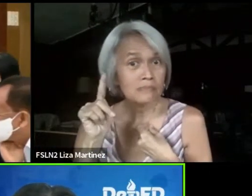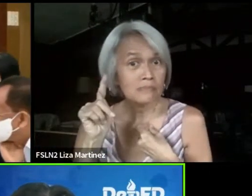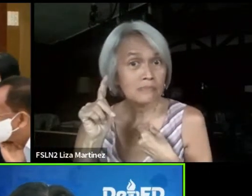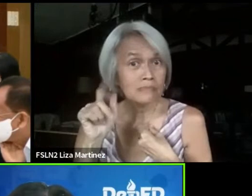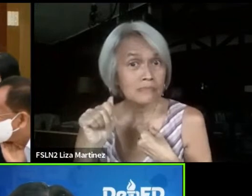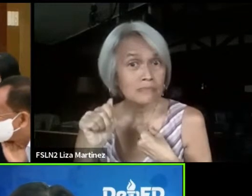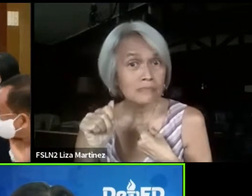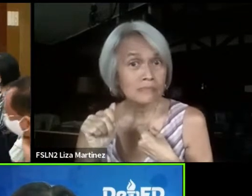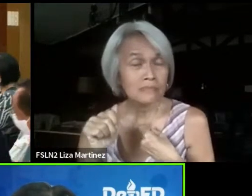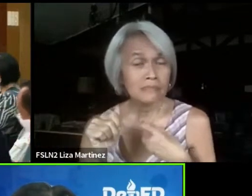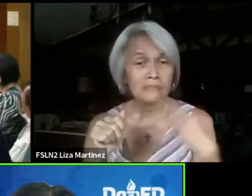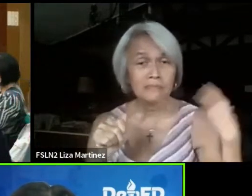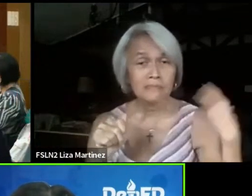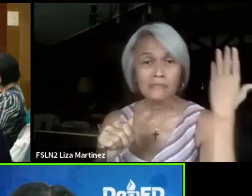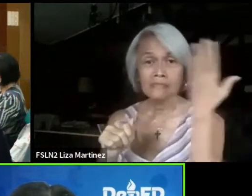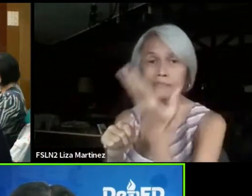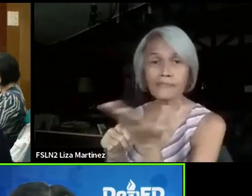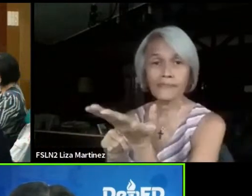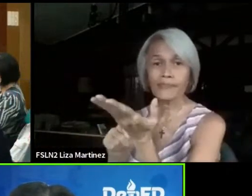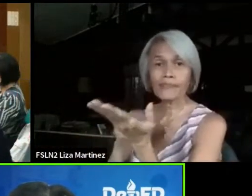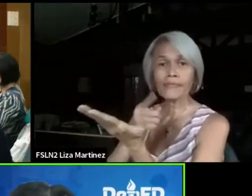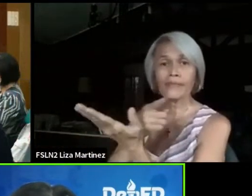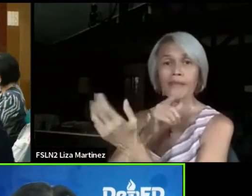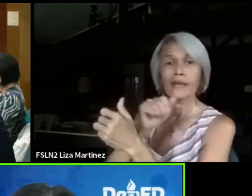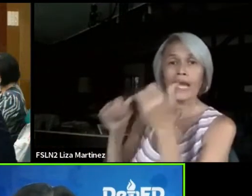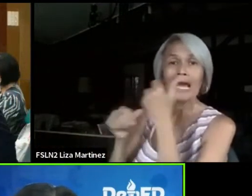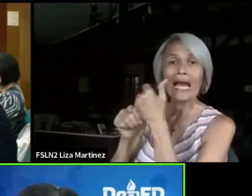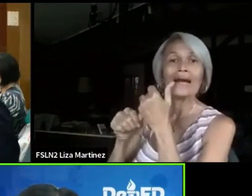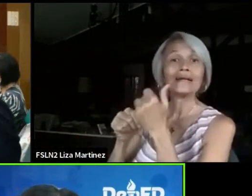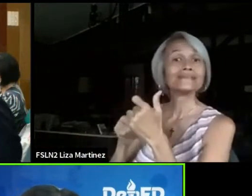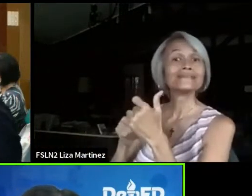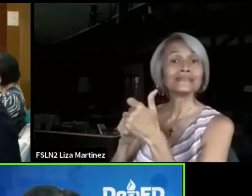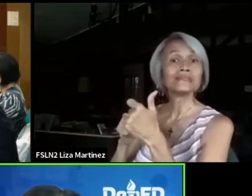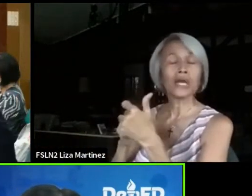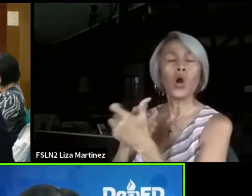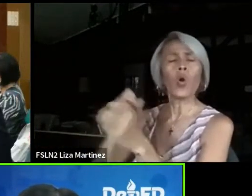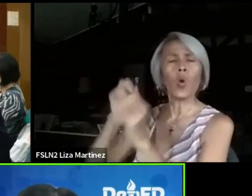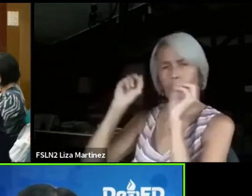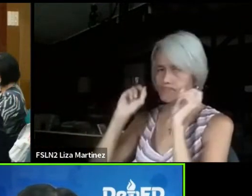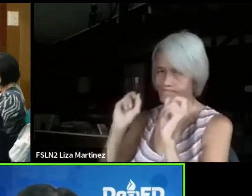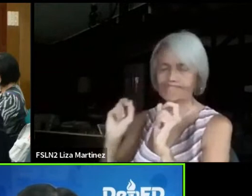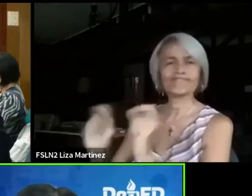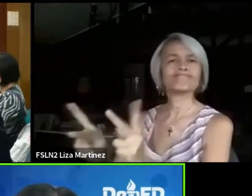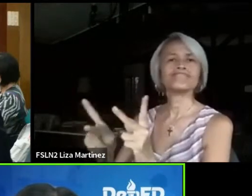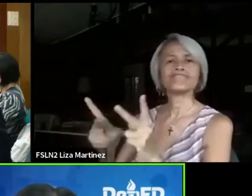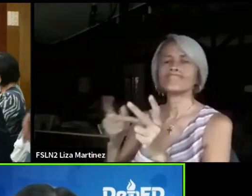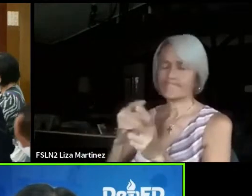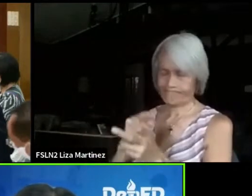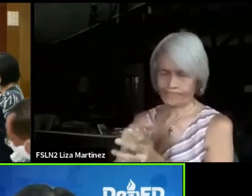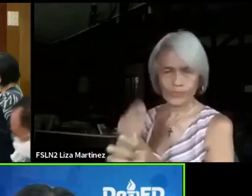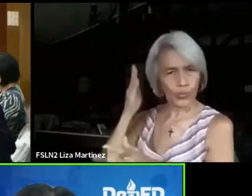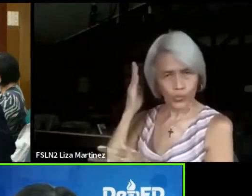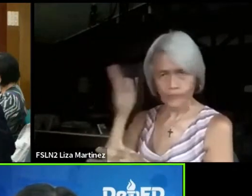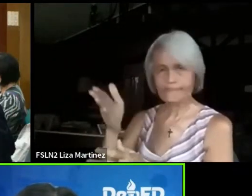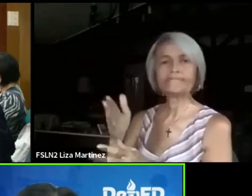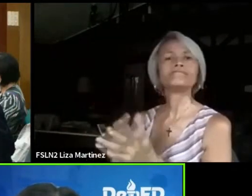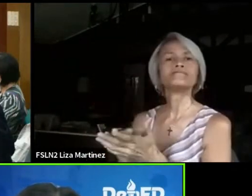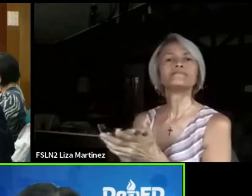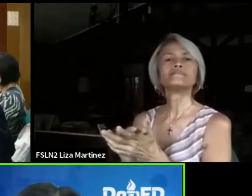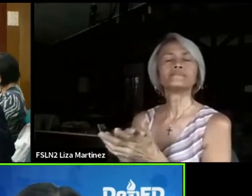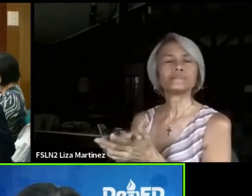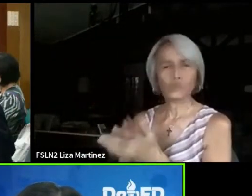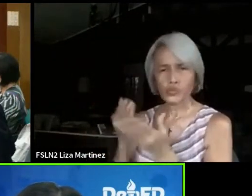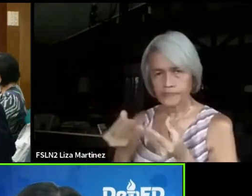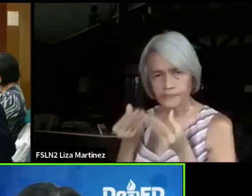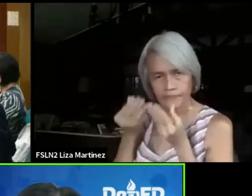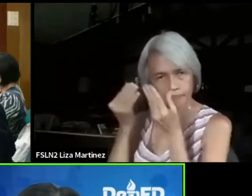Mr. Chair? Yes, Ma'am Torio. Kung France, sige po. Noted po yung sinabi po ninyo. Sasubmit na lang